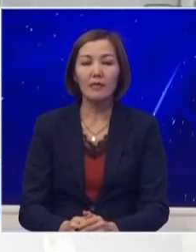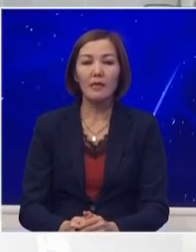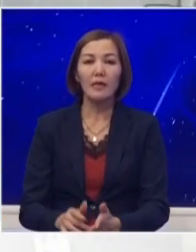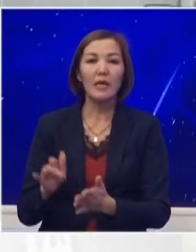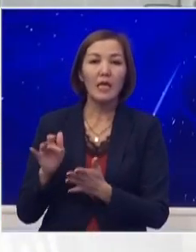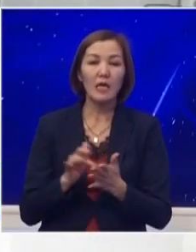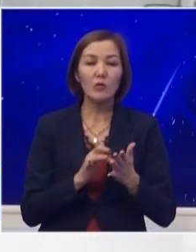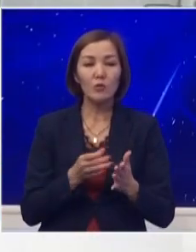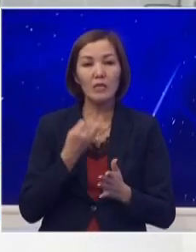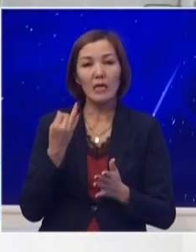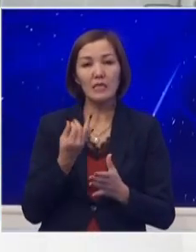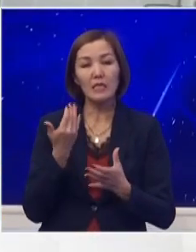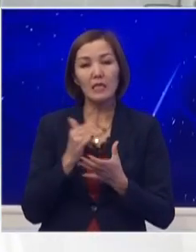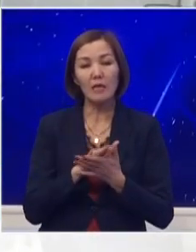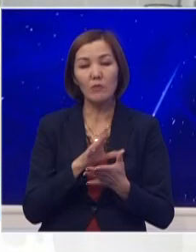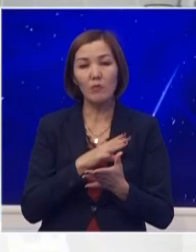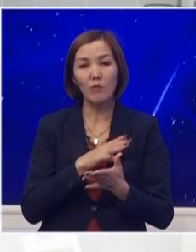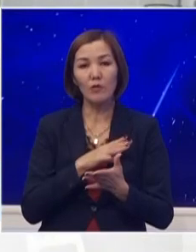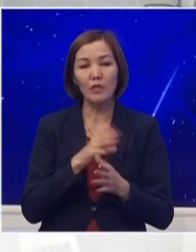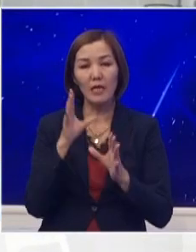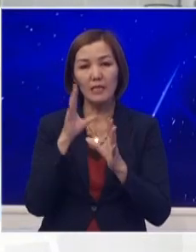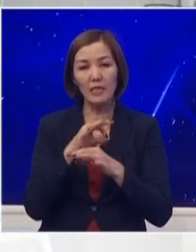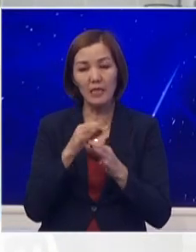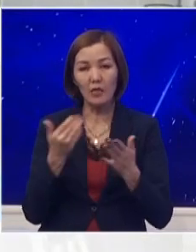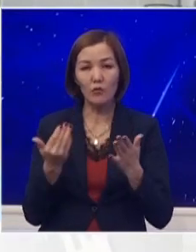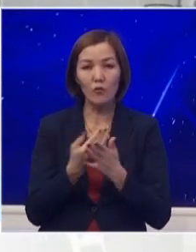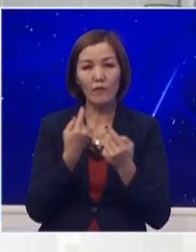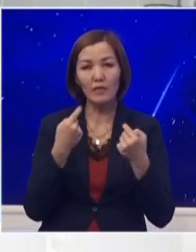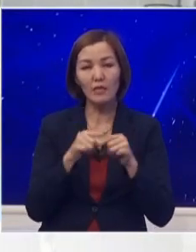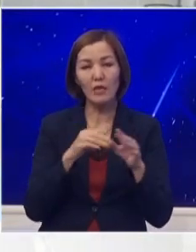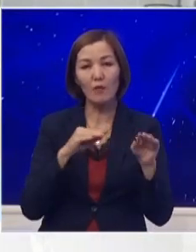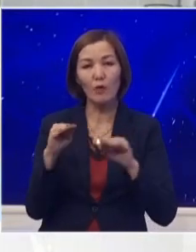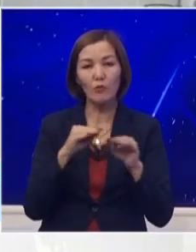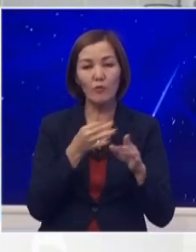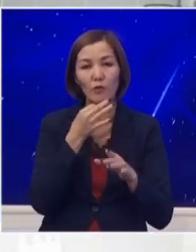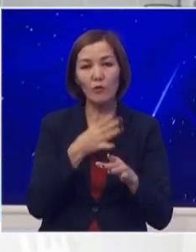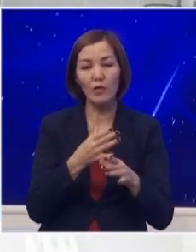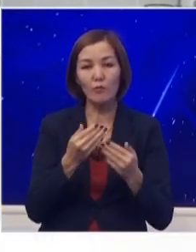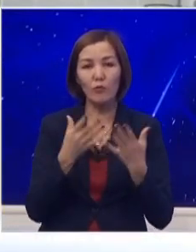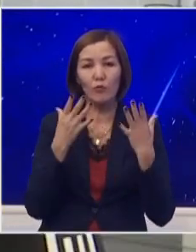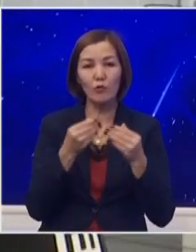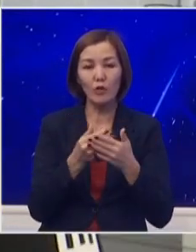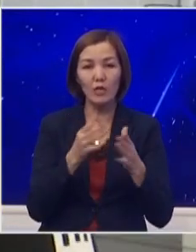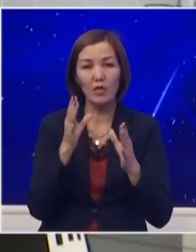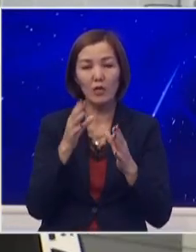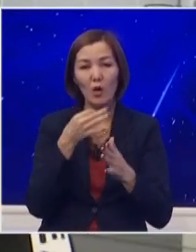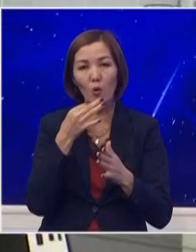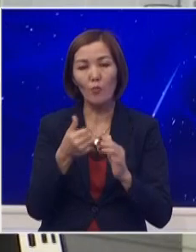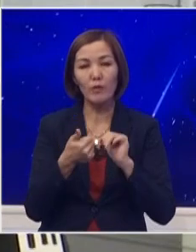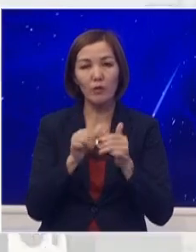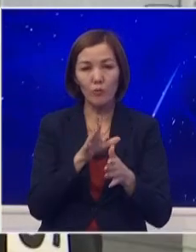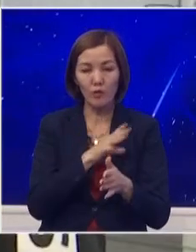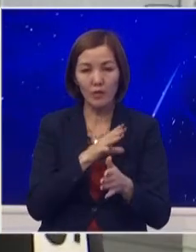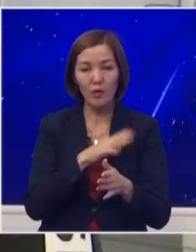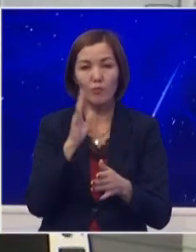Экскурсия қызықты әрі танымды болды. Әсіресе зертхананың заманауи технологиялық жабдықтары ұнады. Осы уақытқа дейін тәжірибеден өткенмін.